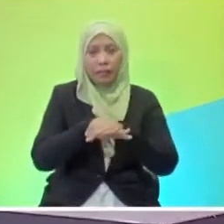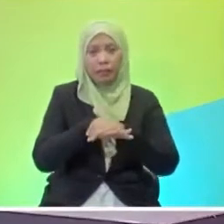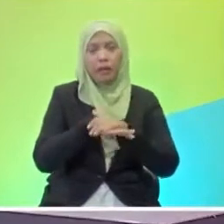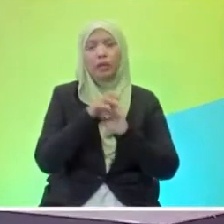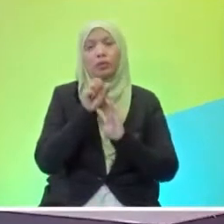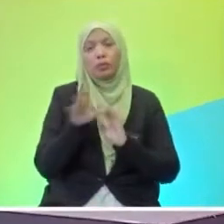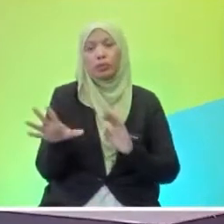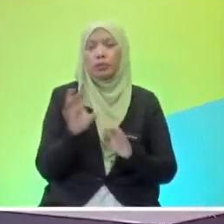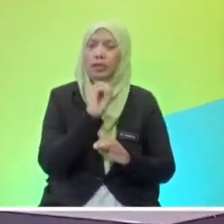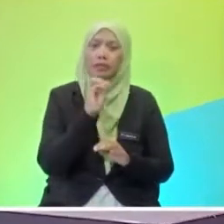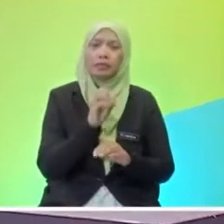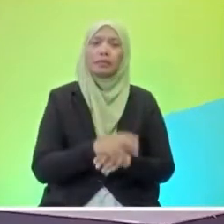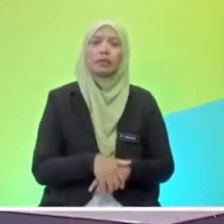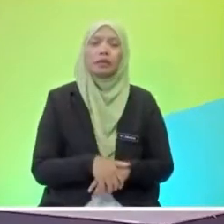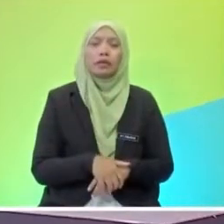kerja